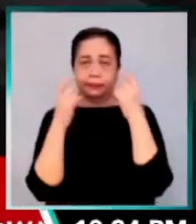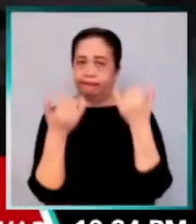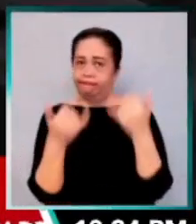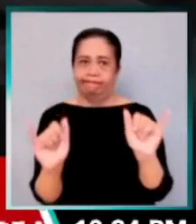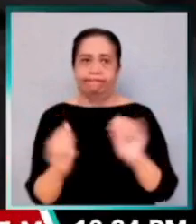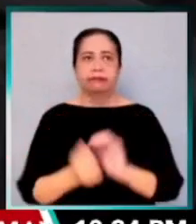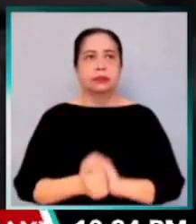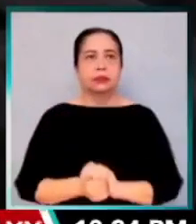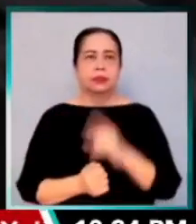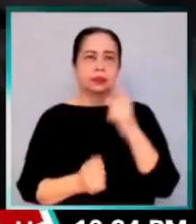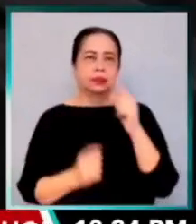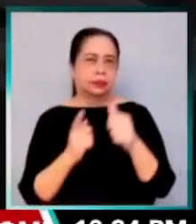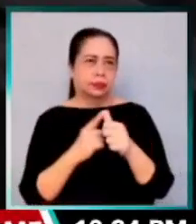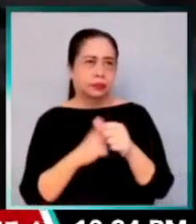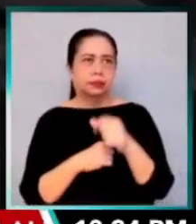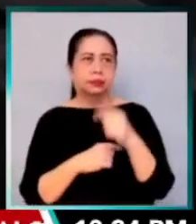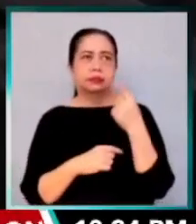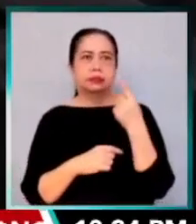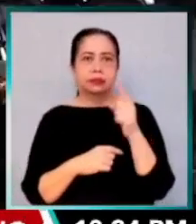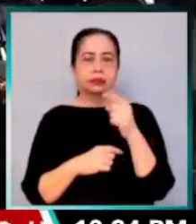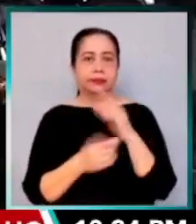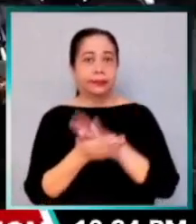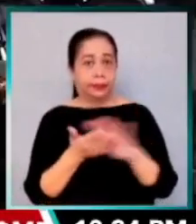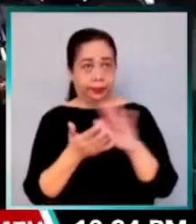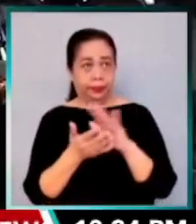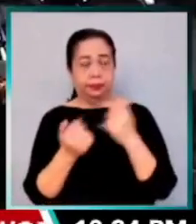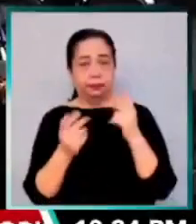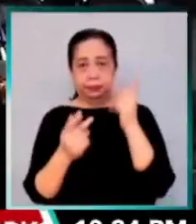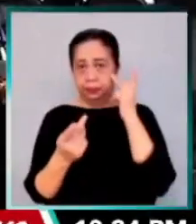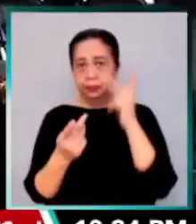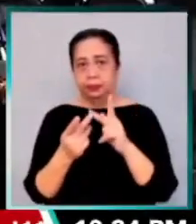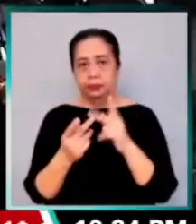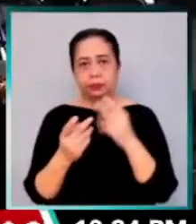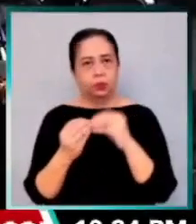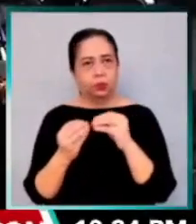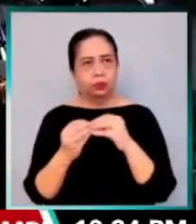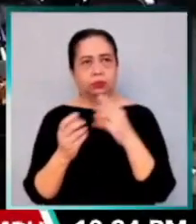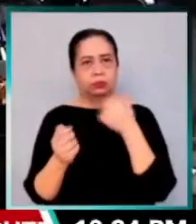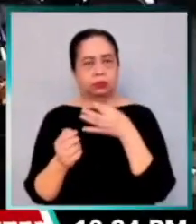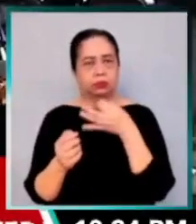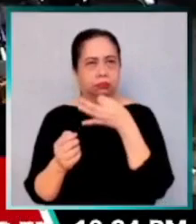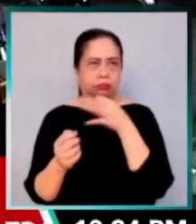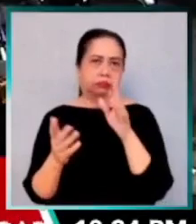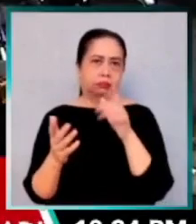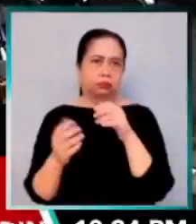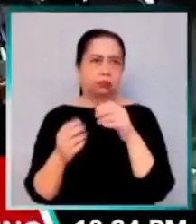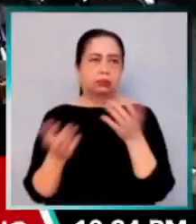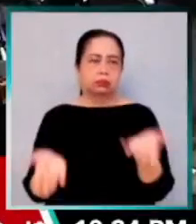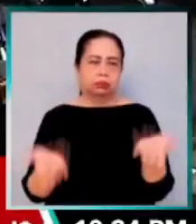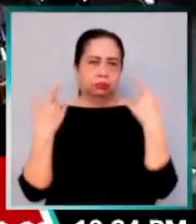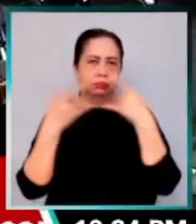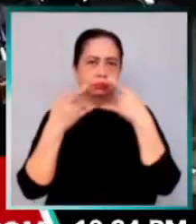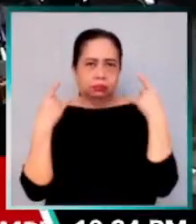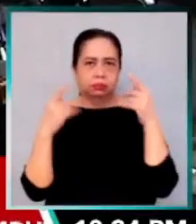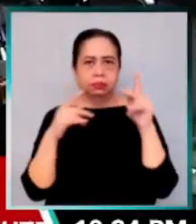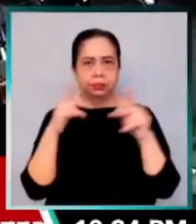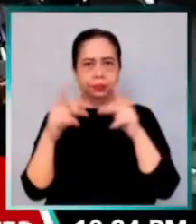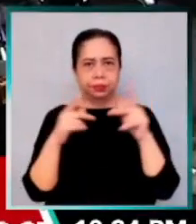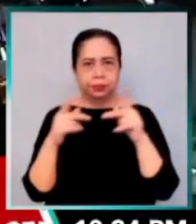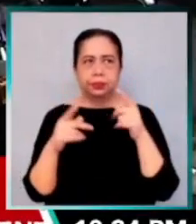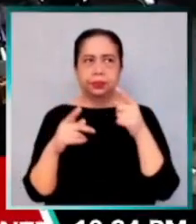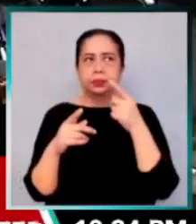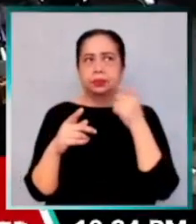First, siguro for hygienic purposes. Mas pabor ako sa wala ng mask yung mga tao. Kasi